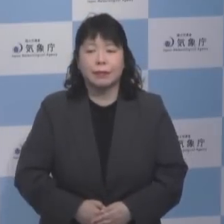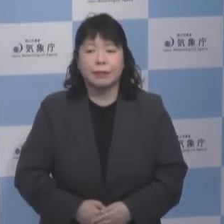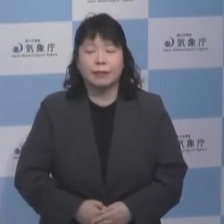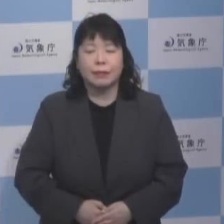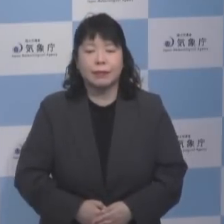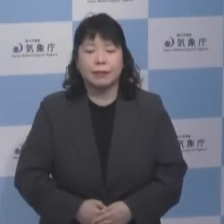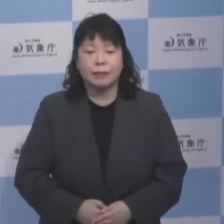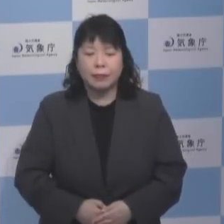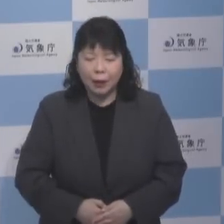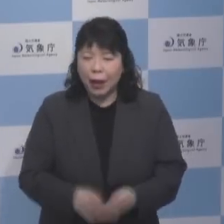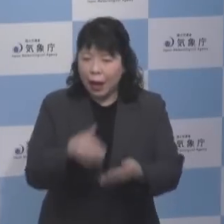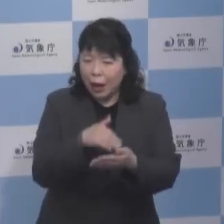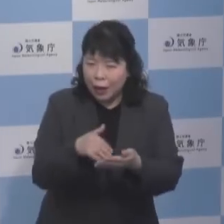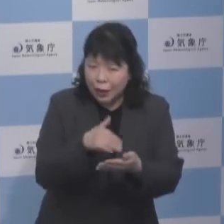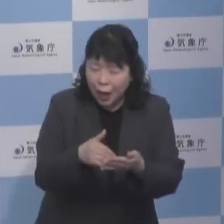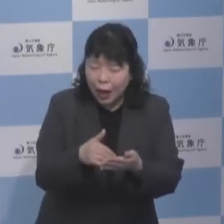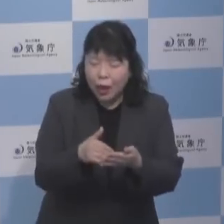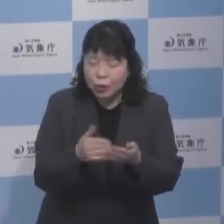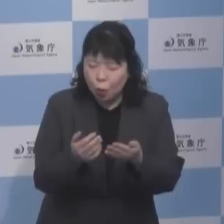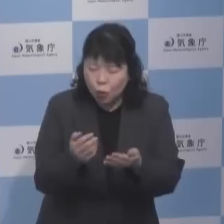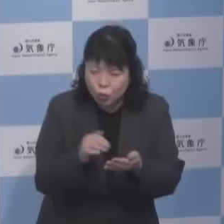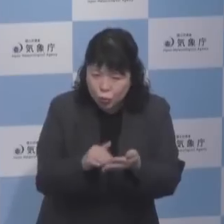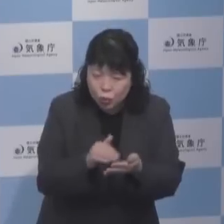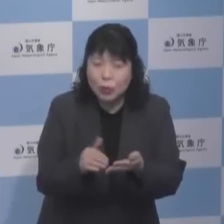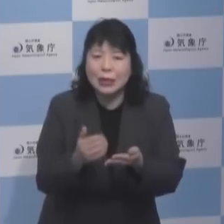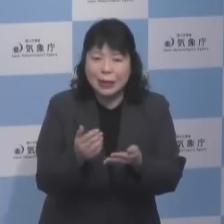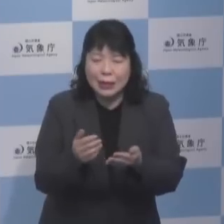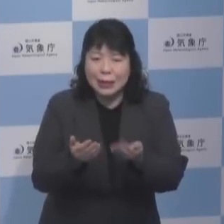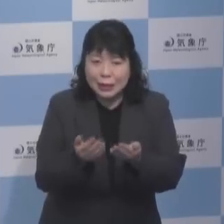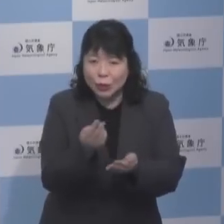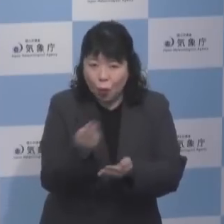計測震度 6.1 です。 はい、